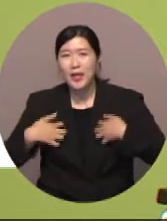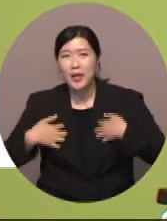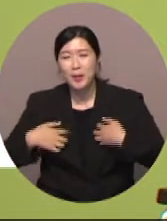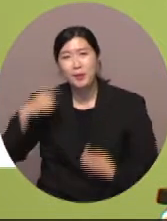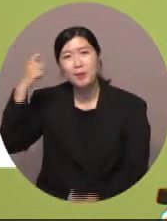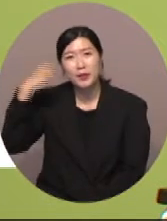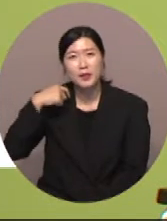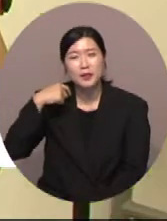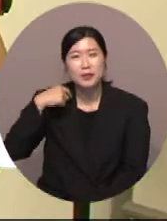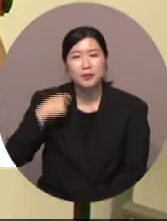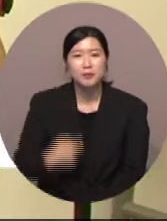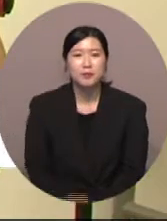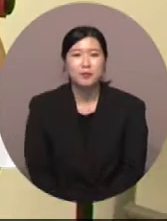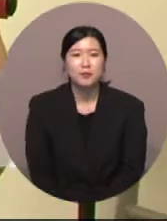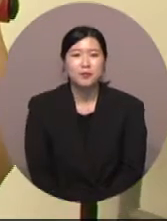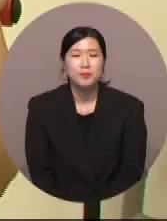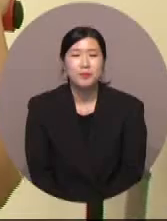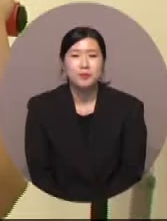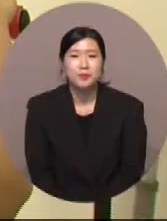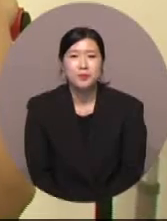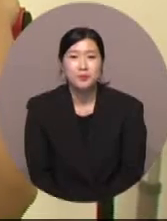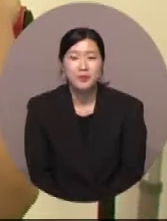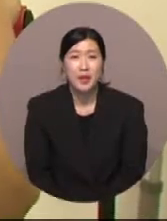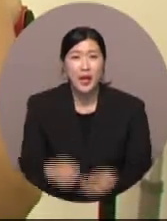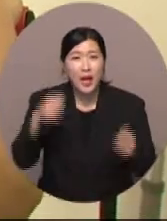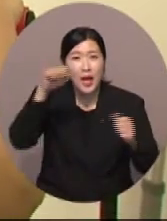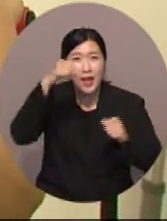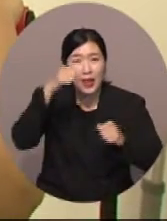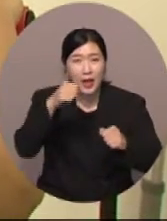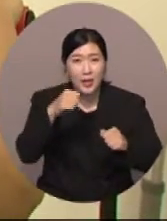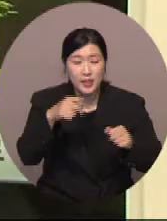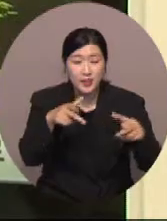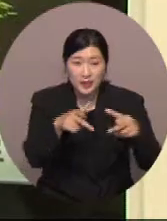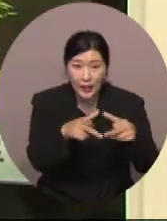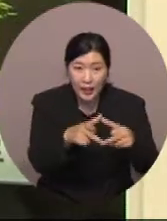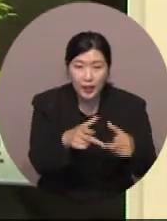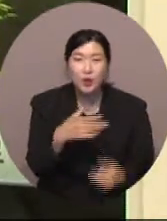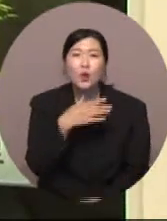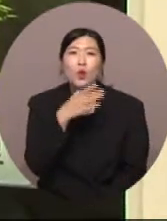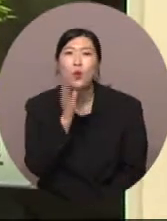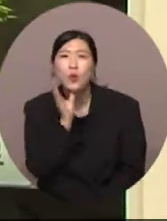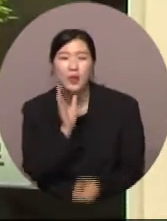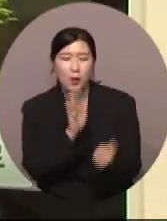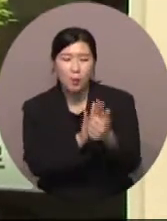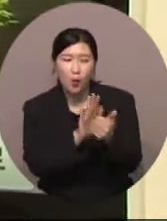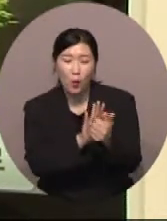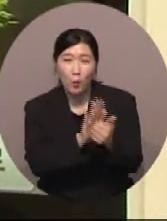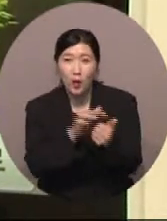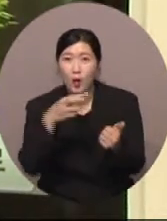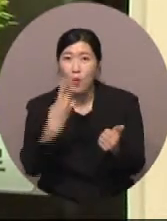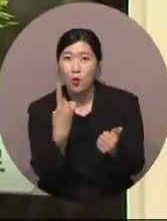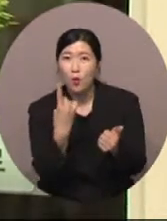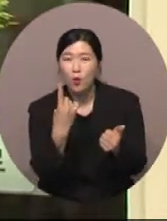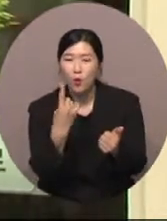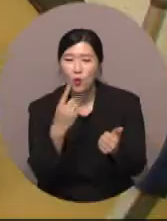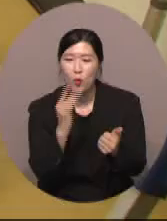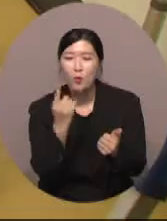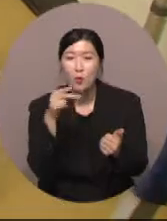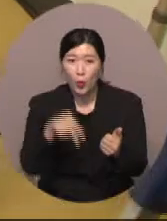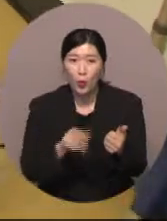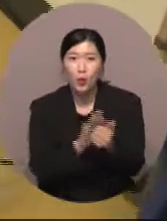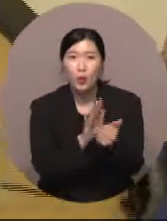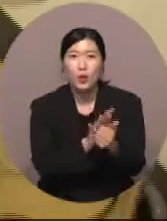할 수 있으니까. 하지 재활 훈련이 필요한 장애인이나 노인을 대상으로 로봇을 활용한 재활 프로그램입니다.